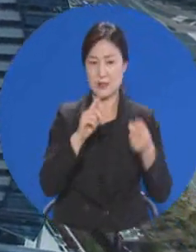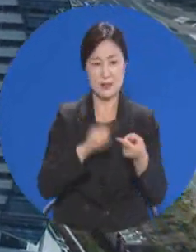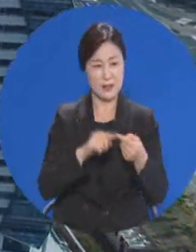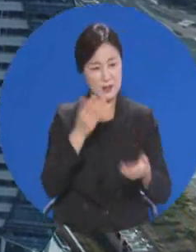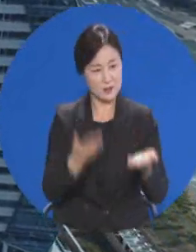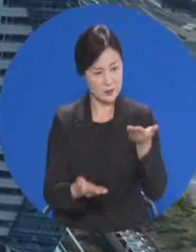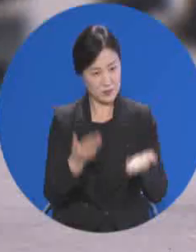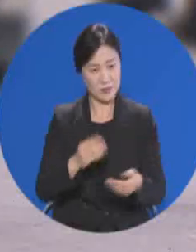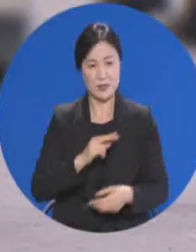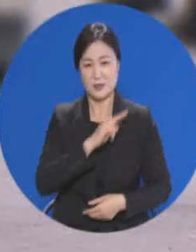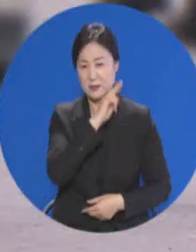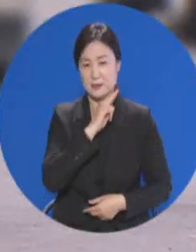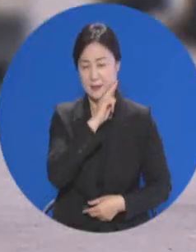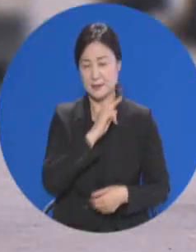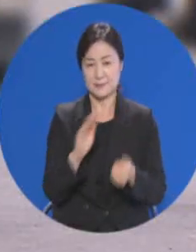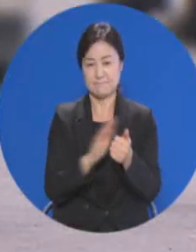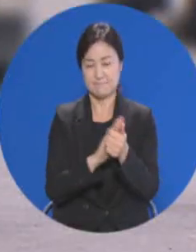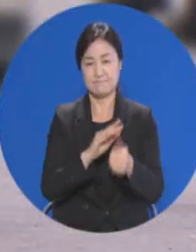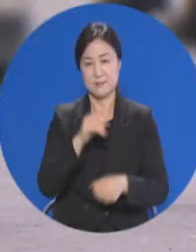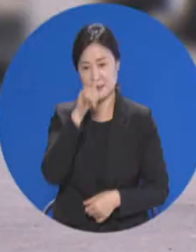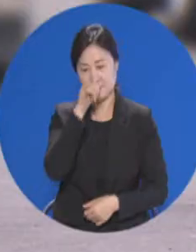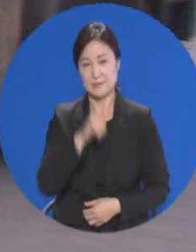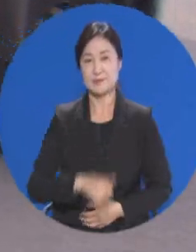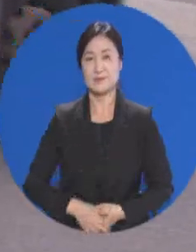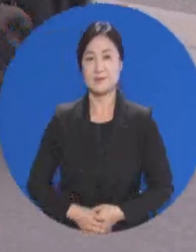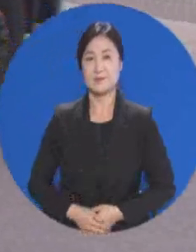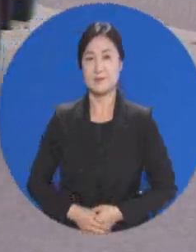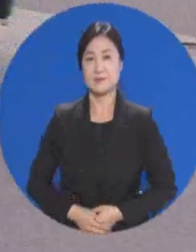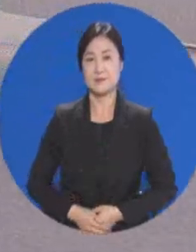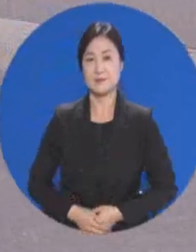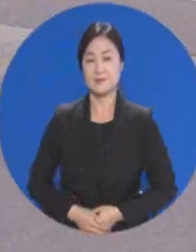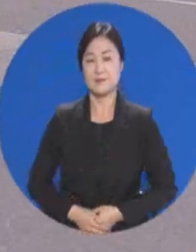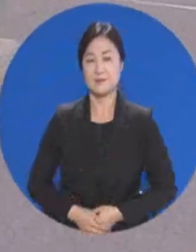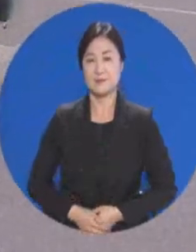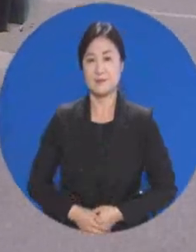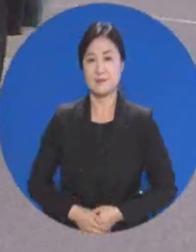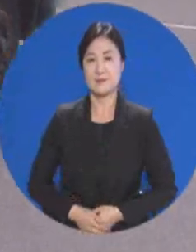논란과 특혜 의혹은 피하기 어려울 것으로 보입니다. MBC 뉴스 김지입니다.